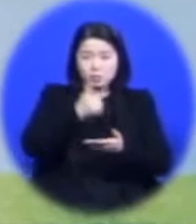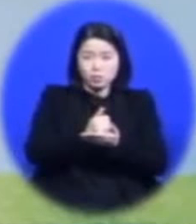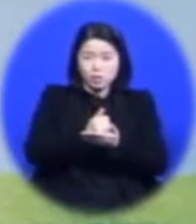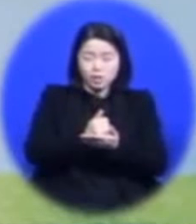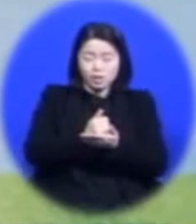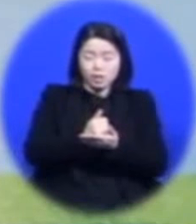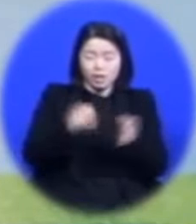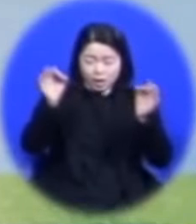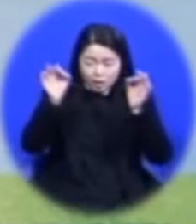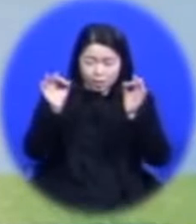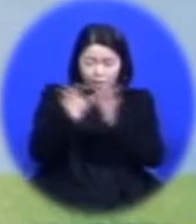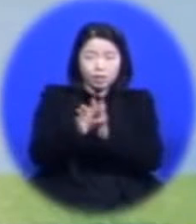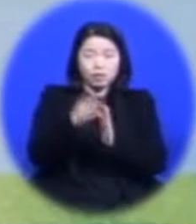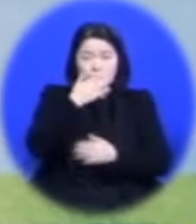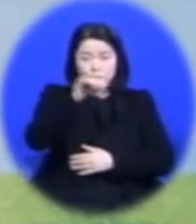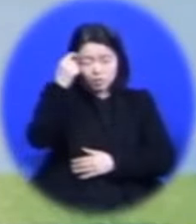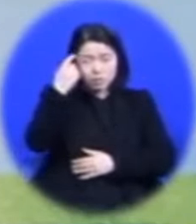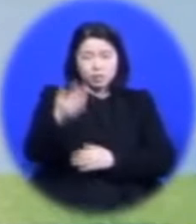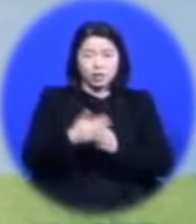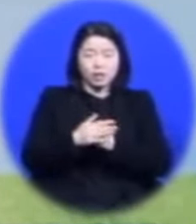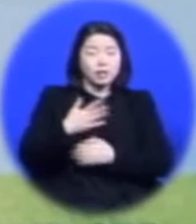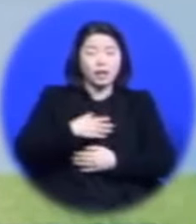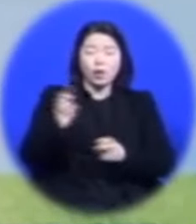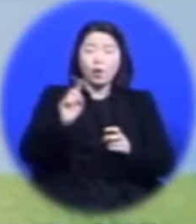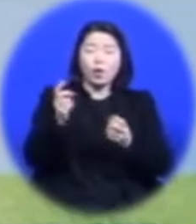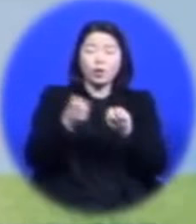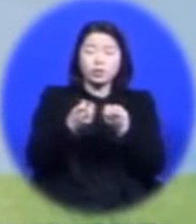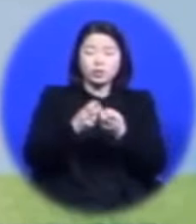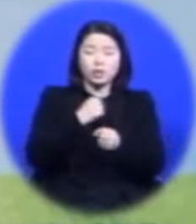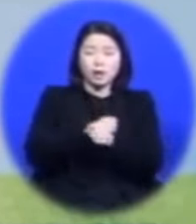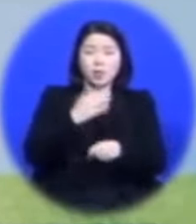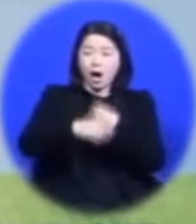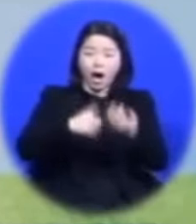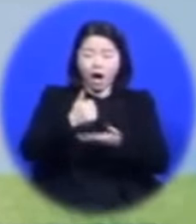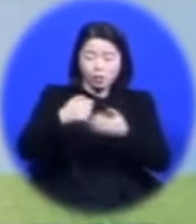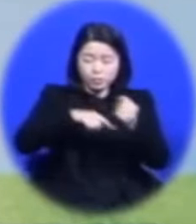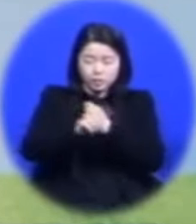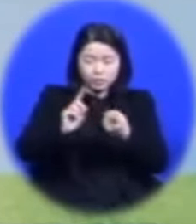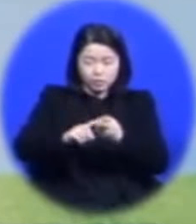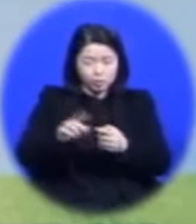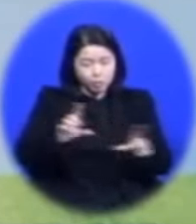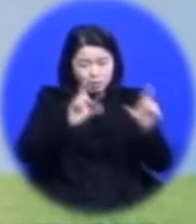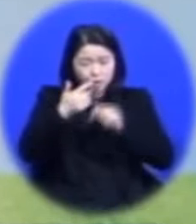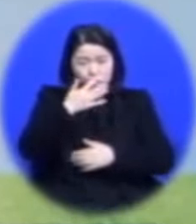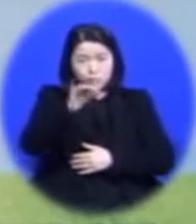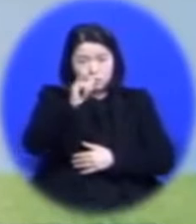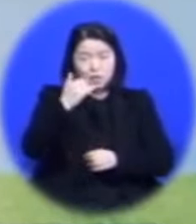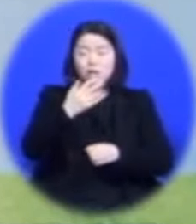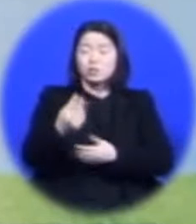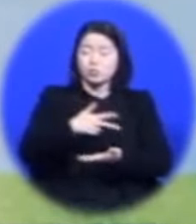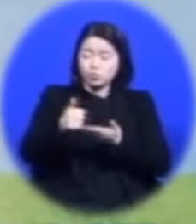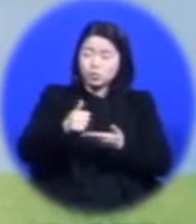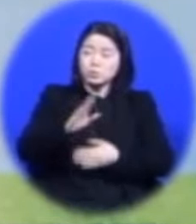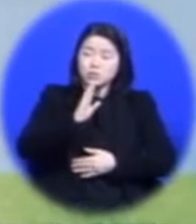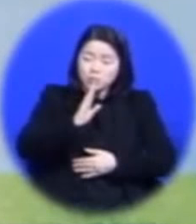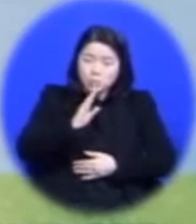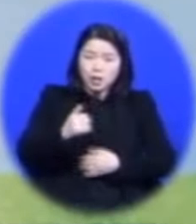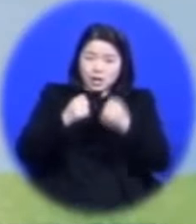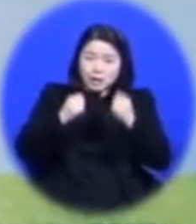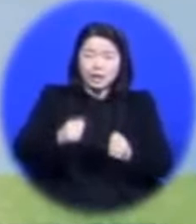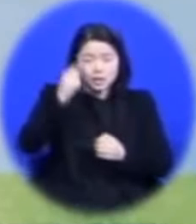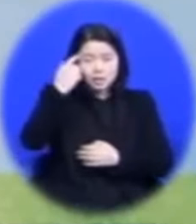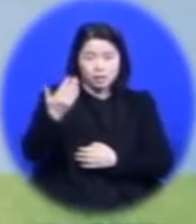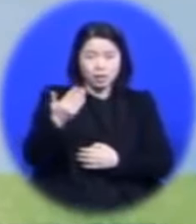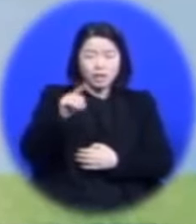수 있을까 나는 어떻게 하면 하나님 뜻대로 살 수는 있는 걸까 주님은 진짜 계시기는 한 건가 이런 문제 때문에